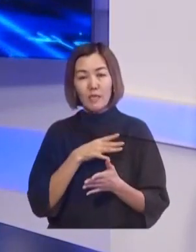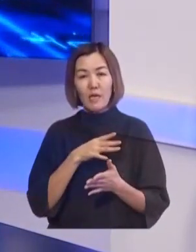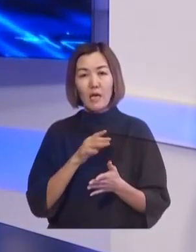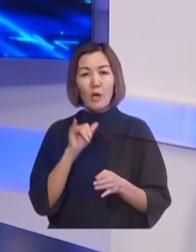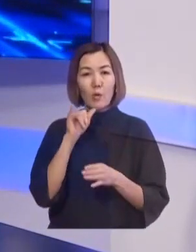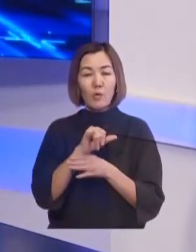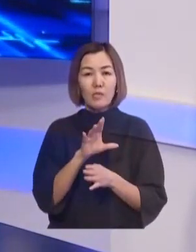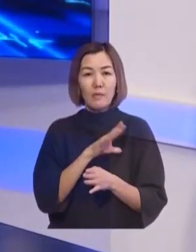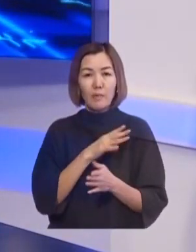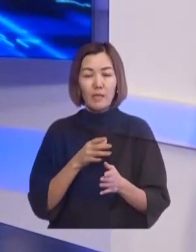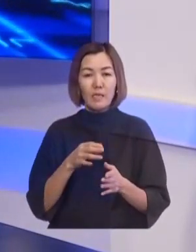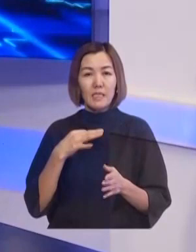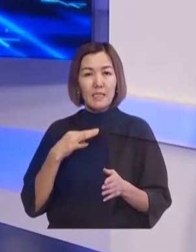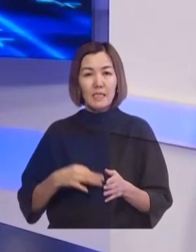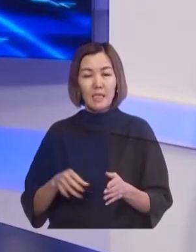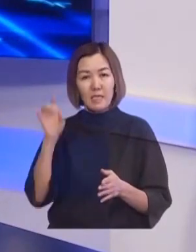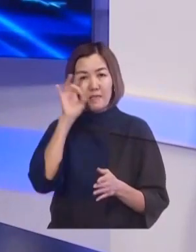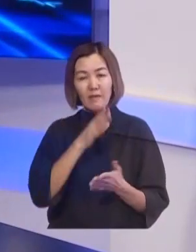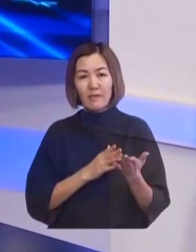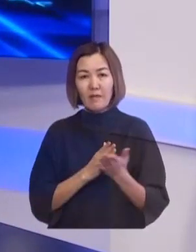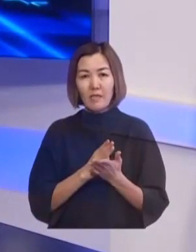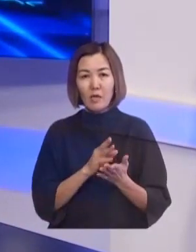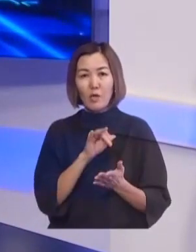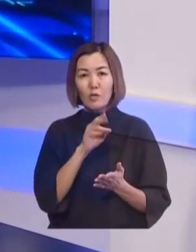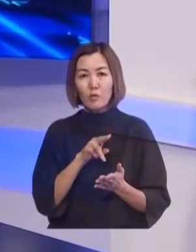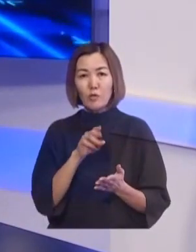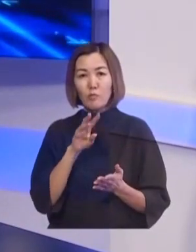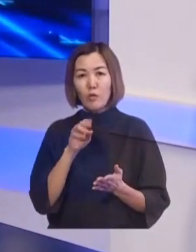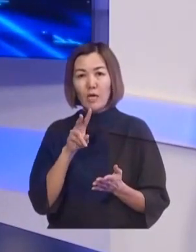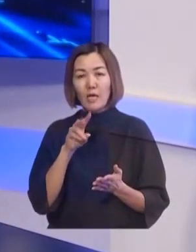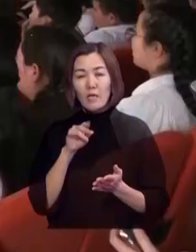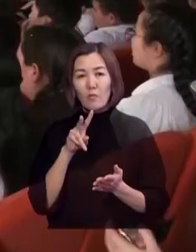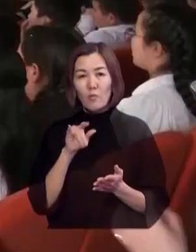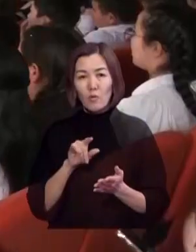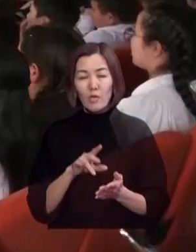был приглашен и сын известного деятеля Жулдыз Мукагалиулы.